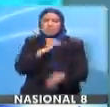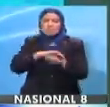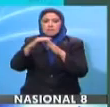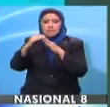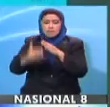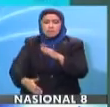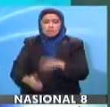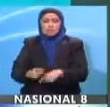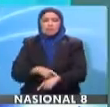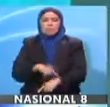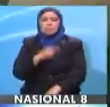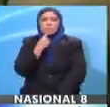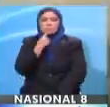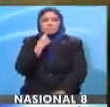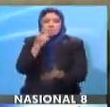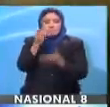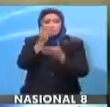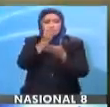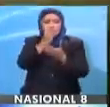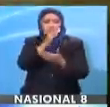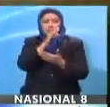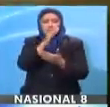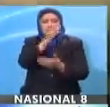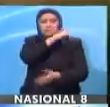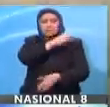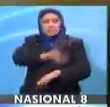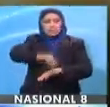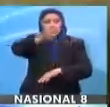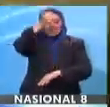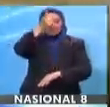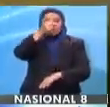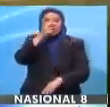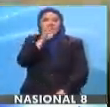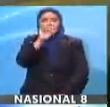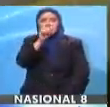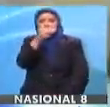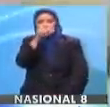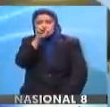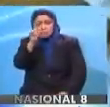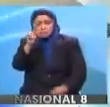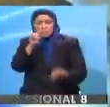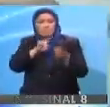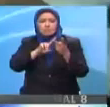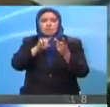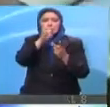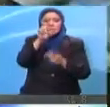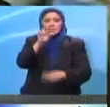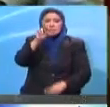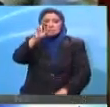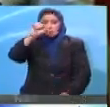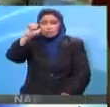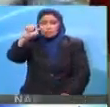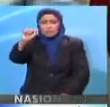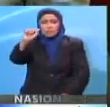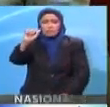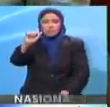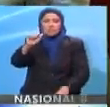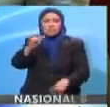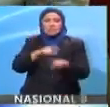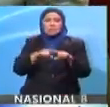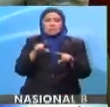laut TNI wilayah barat Abdul Rashid kachong dan kepala kantor keamanan laut Zon a maritim barat Batam